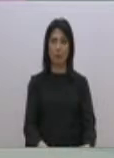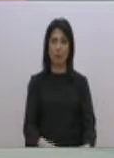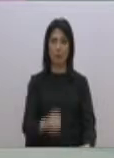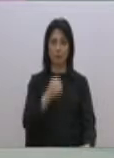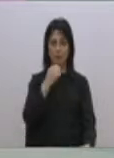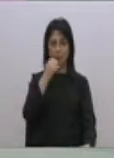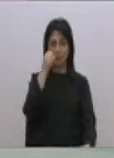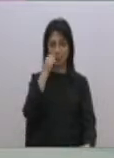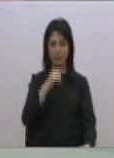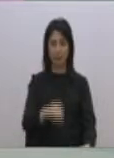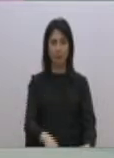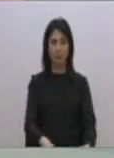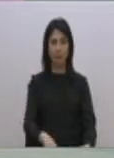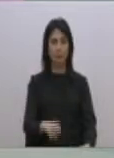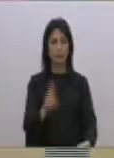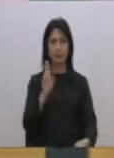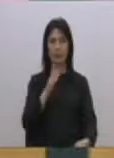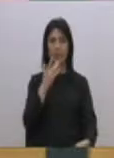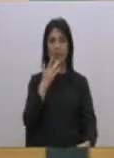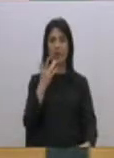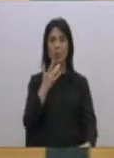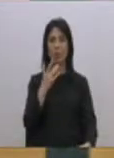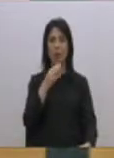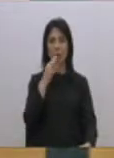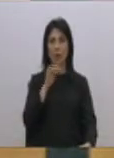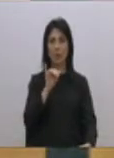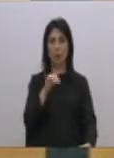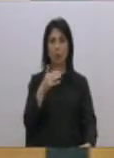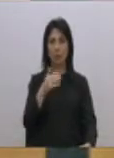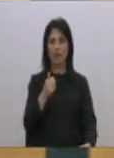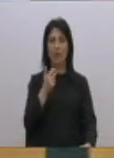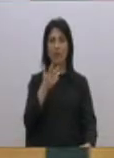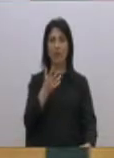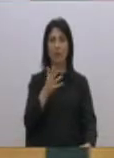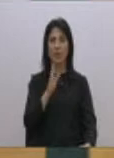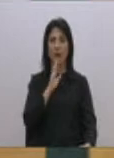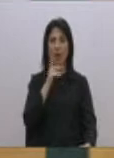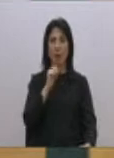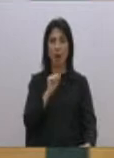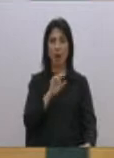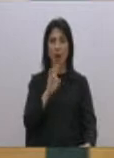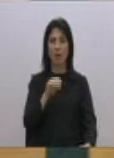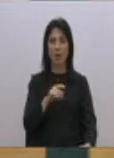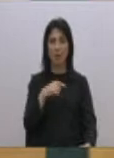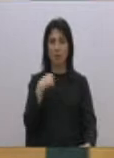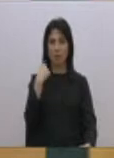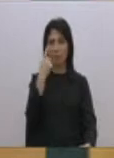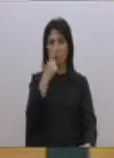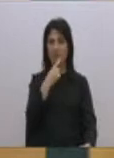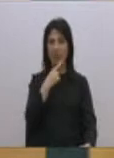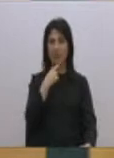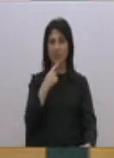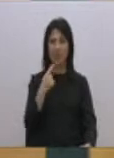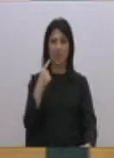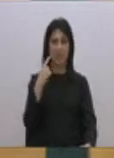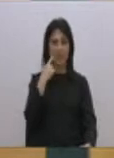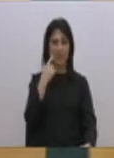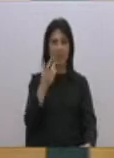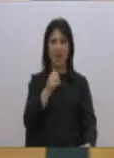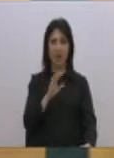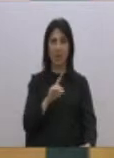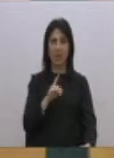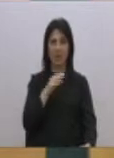Madloba. Წესით პოლიტიკური გამოცდილება გაქვთ უკვე იმდენი ქალბატონოვანი რომ ესე პირად წენად დარიღებთ